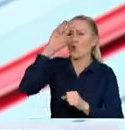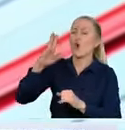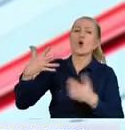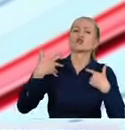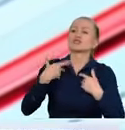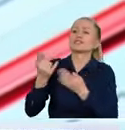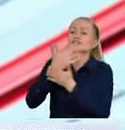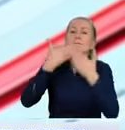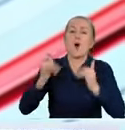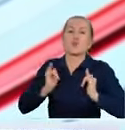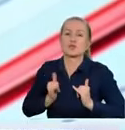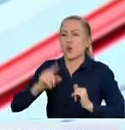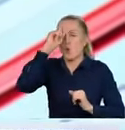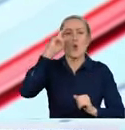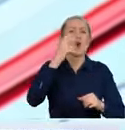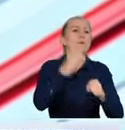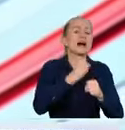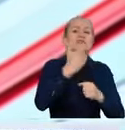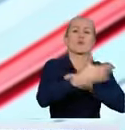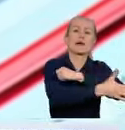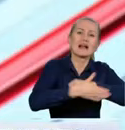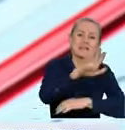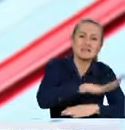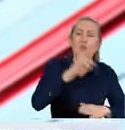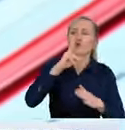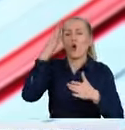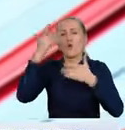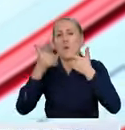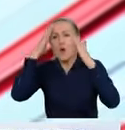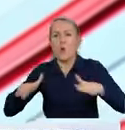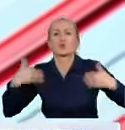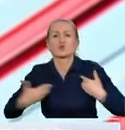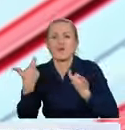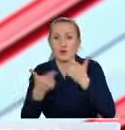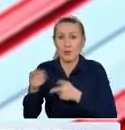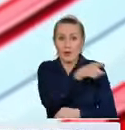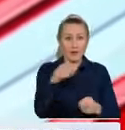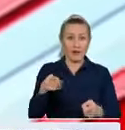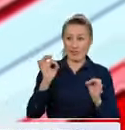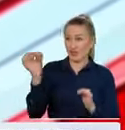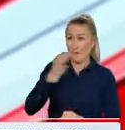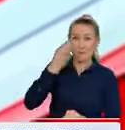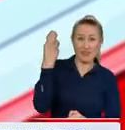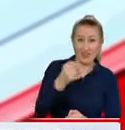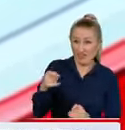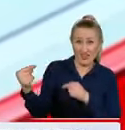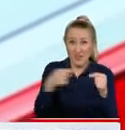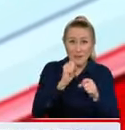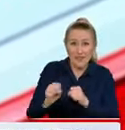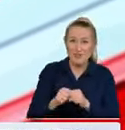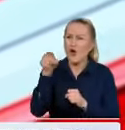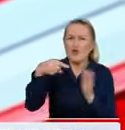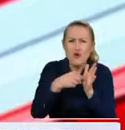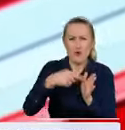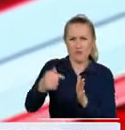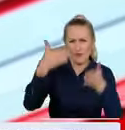którzy żyją z granicy, ludzi, którzy zajmują się uzdrowiskami. To dzisiaj tego typu pytania padają w debacie. Na tym się trzeba